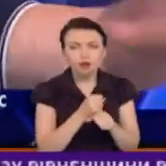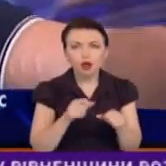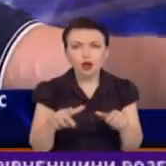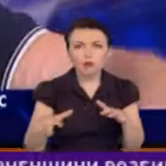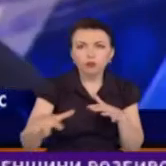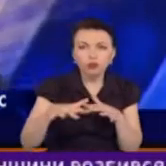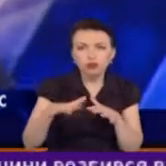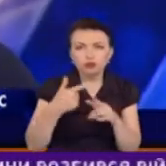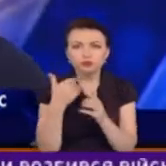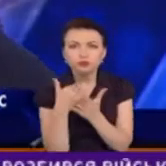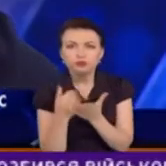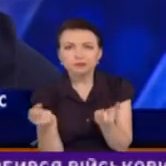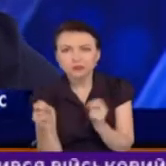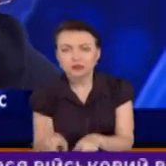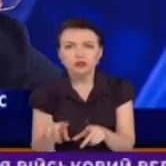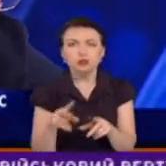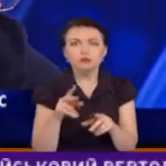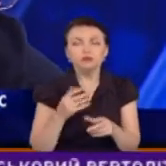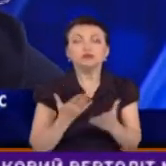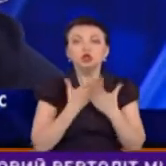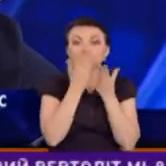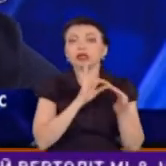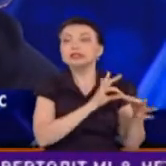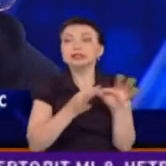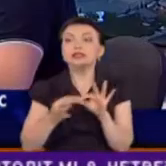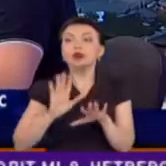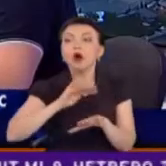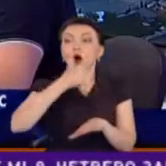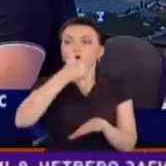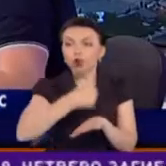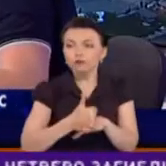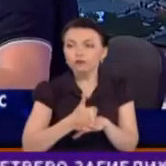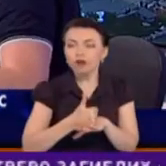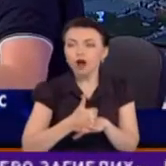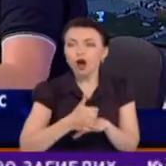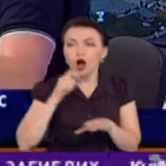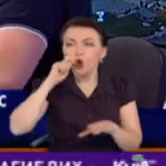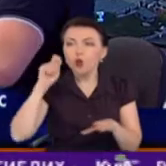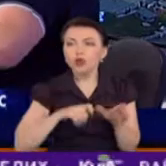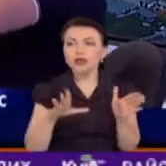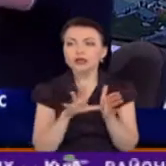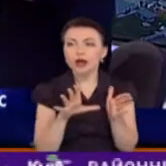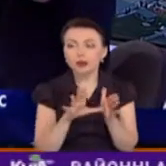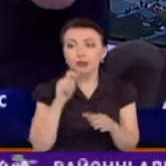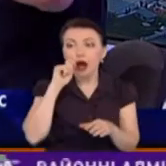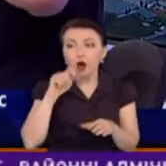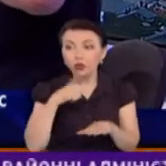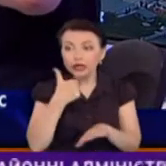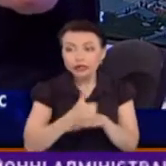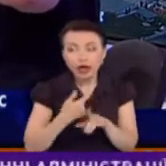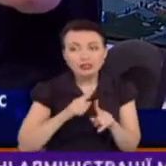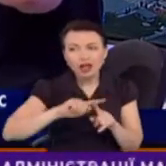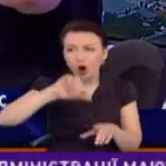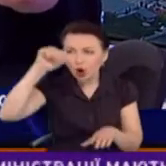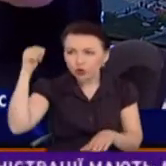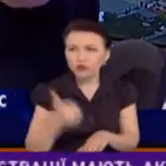відповідне програмне забезпечення. Читаю цитату голови «Укренерго», а «Укренерго» – це головна